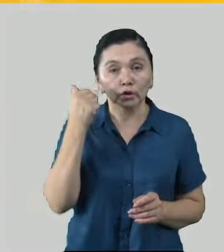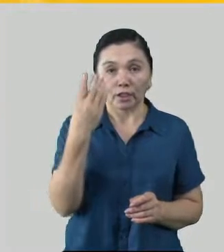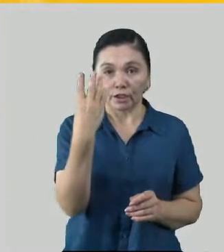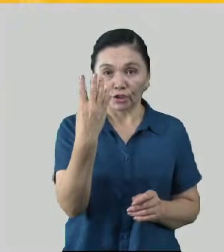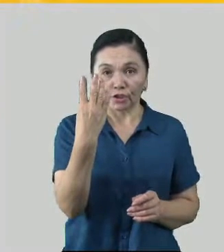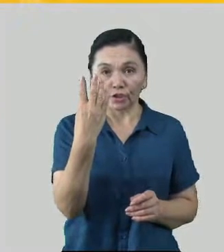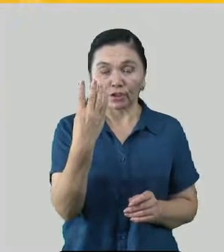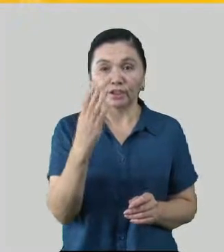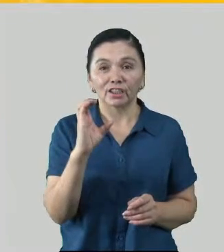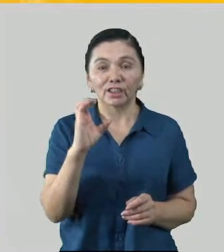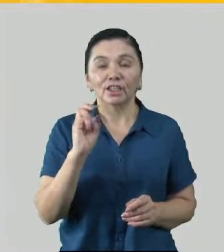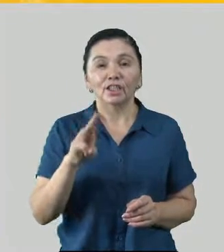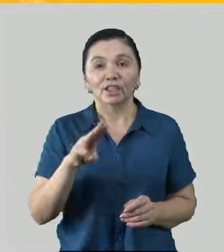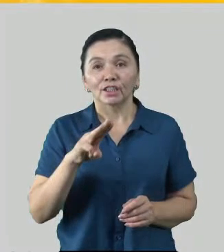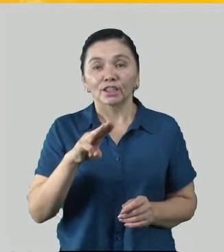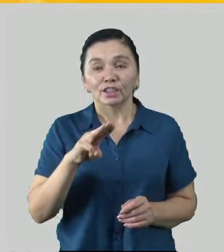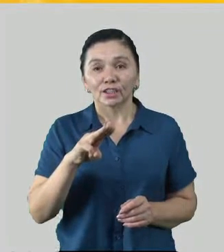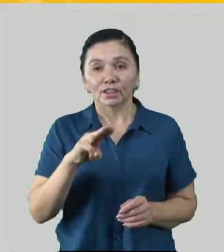четыре стихии?